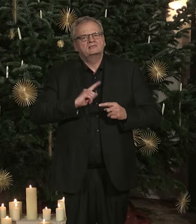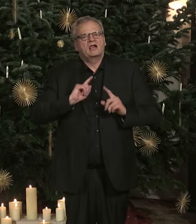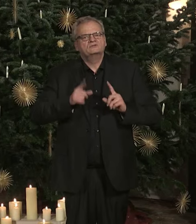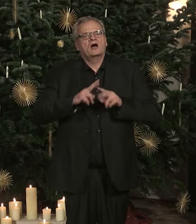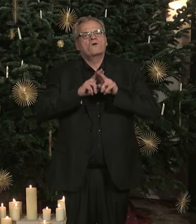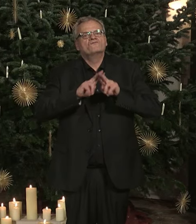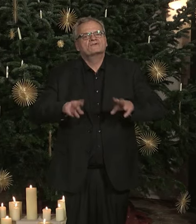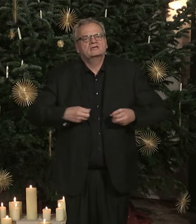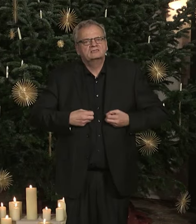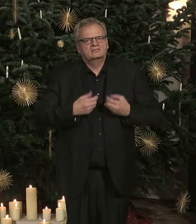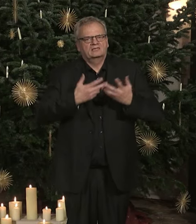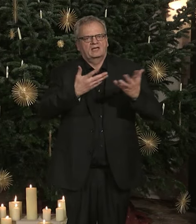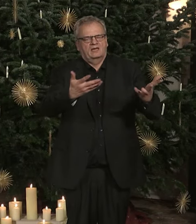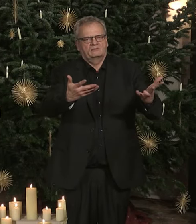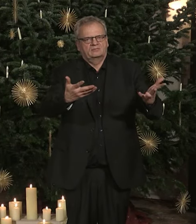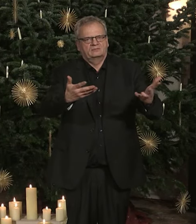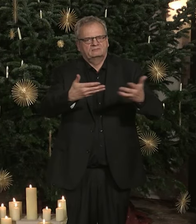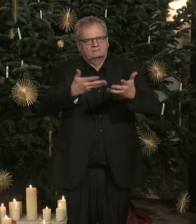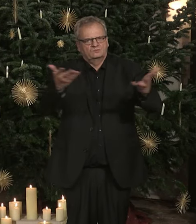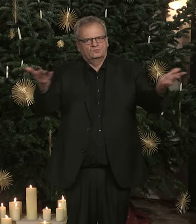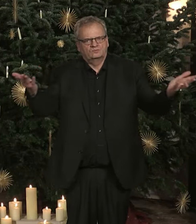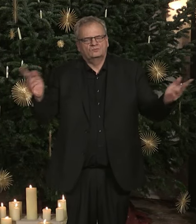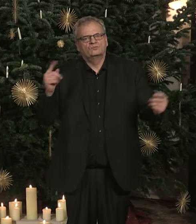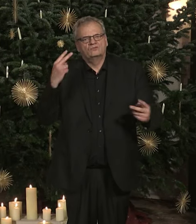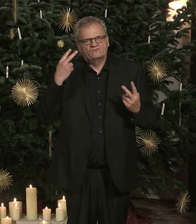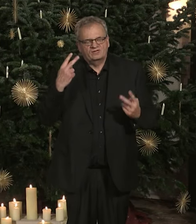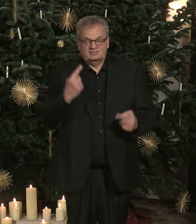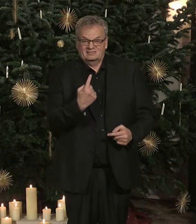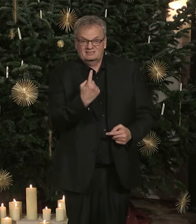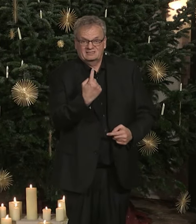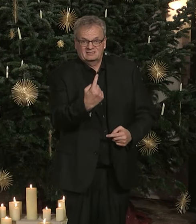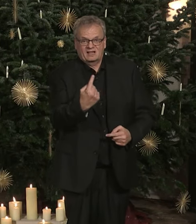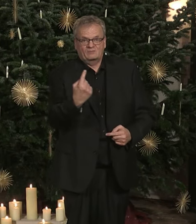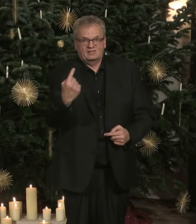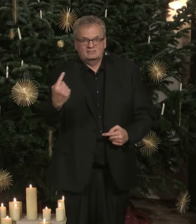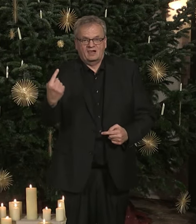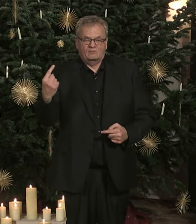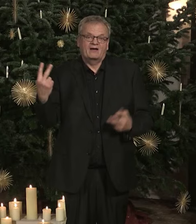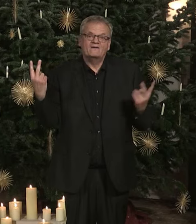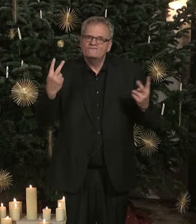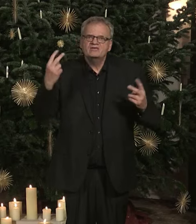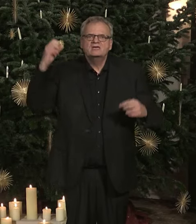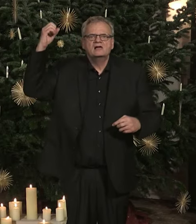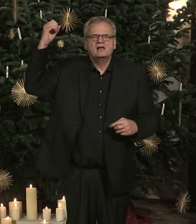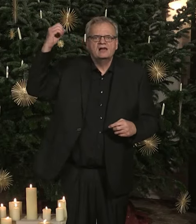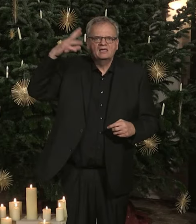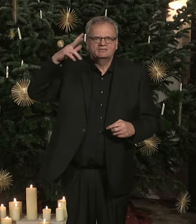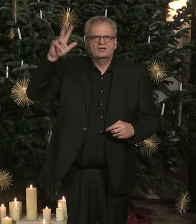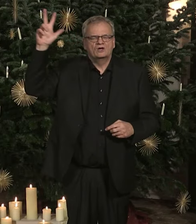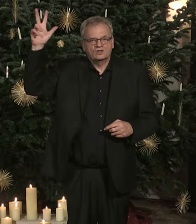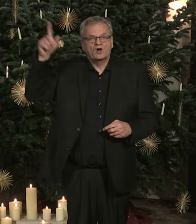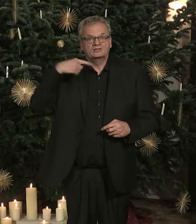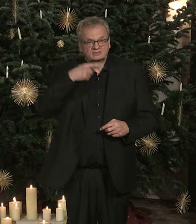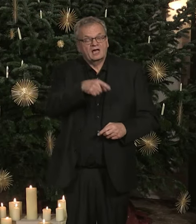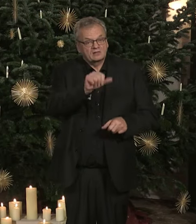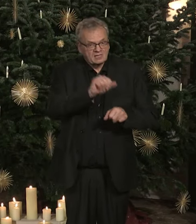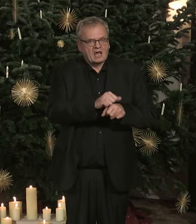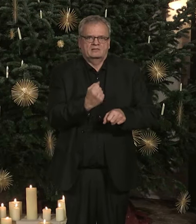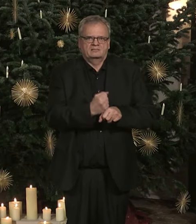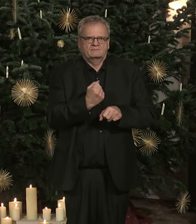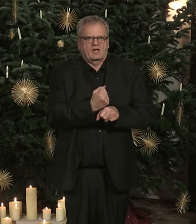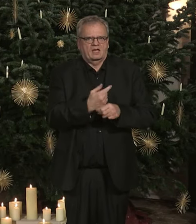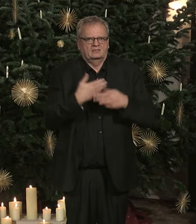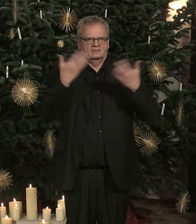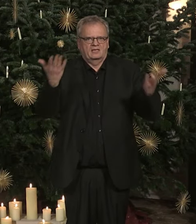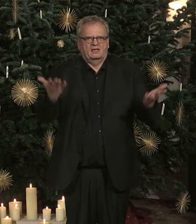ist. Und denk daran, auch du bist ein Licht in dieser Welt. Gott traut dir das zu.